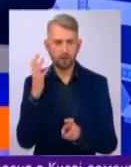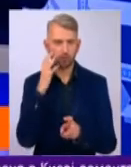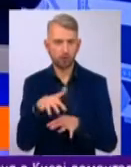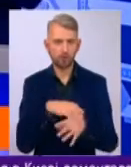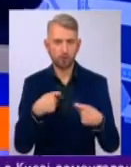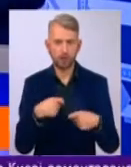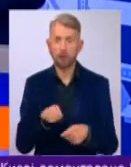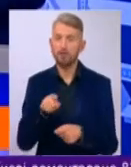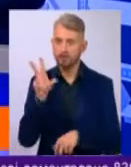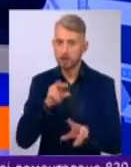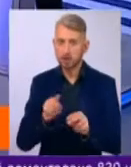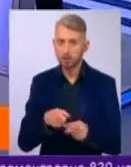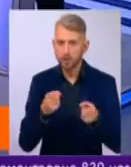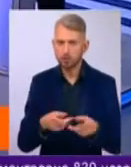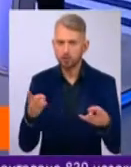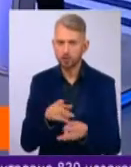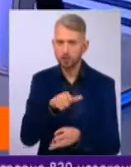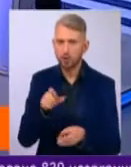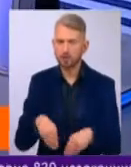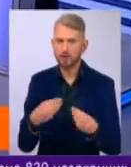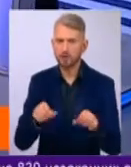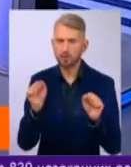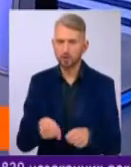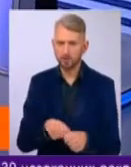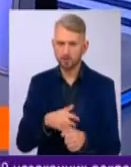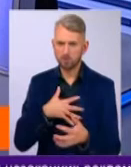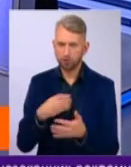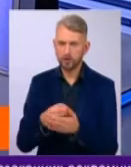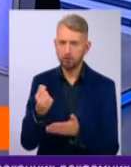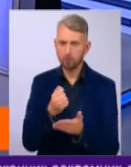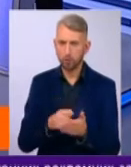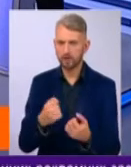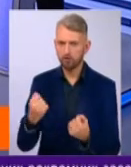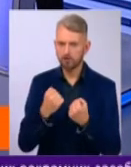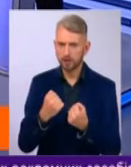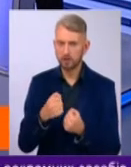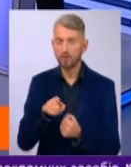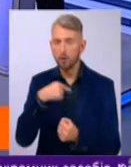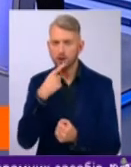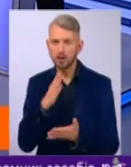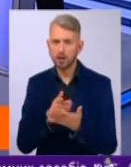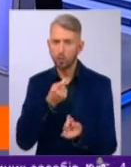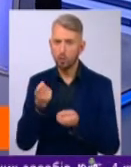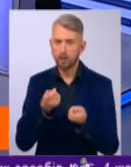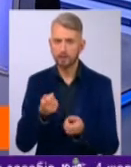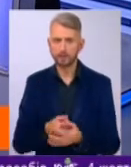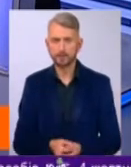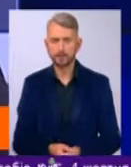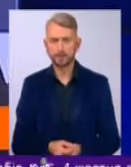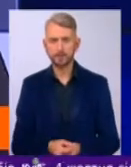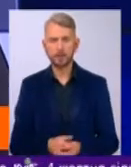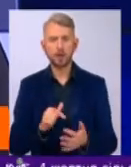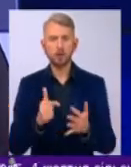Чи вважаєте ви, що дійсно потрібно людям давати можливість володіти зброєю і захищатися? Ви говорили про те, що є певні нюанси.